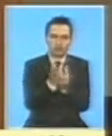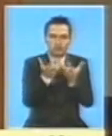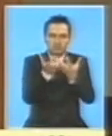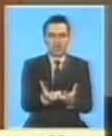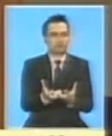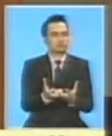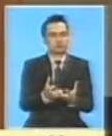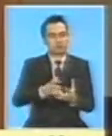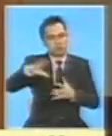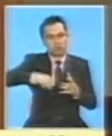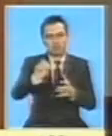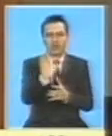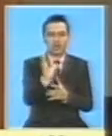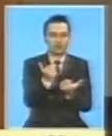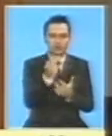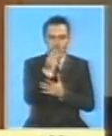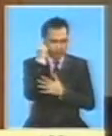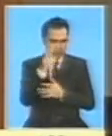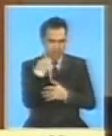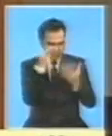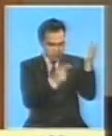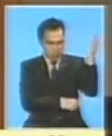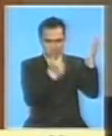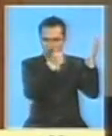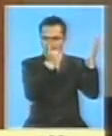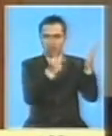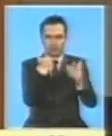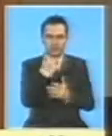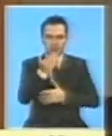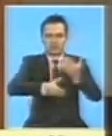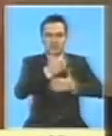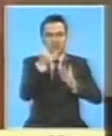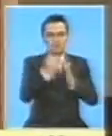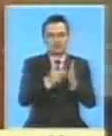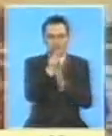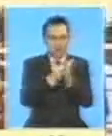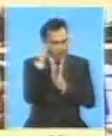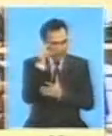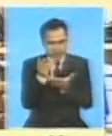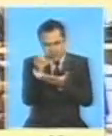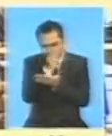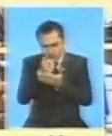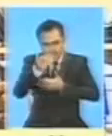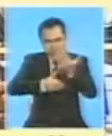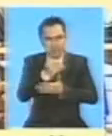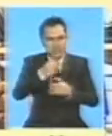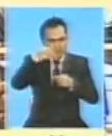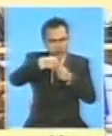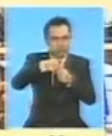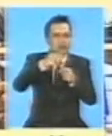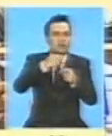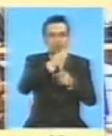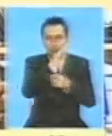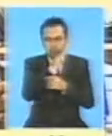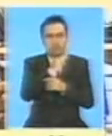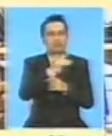แทรกซ้อนทับเติมปัญหาไม่ว่าจะผู้มีอิทธิพลในท้องถิ่นการค้าขายผิดกฎหมายขายน้ำมันเถื่อนต่างๆมีผลกระทบทั้งสิ้นนะวันนี้ต้องแก้